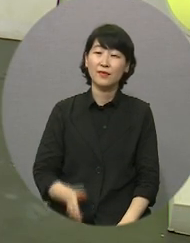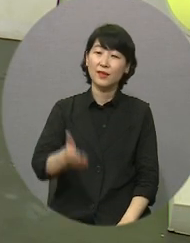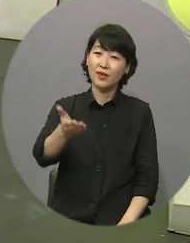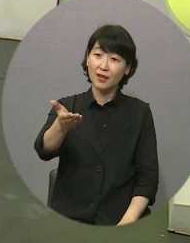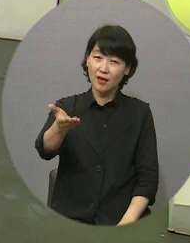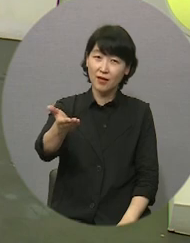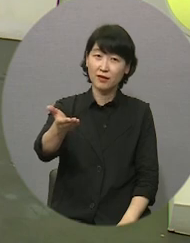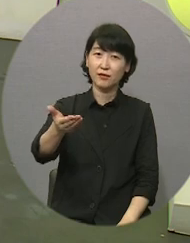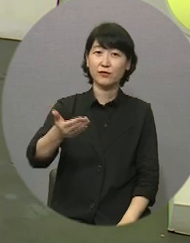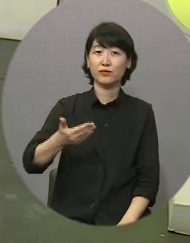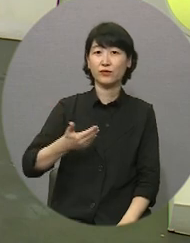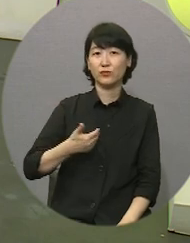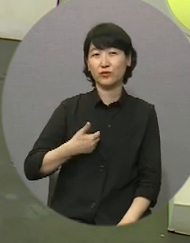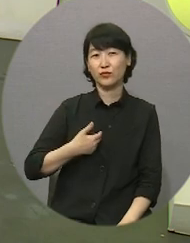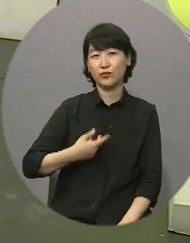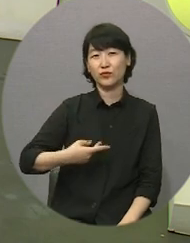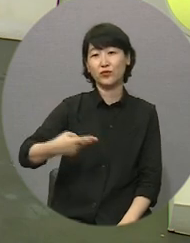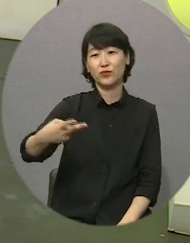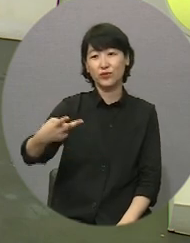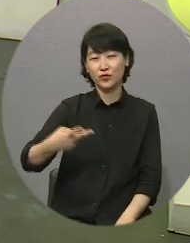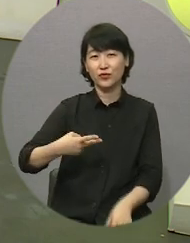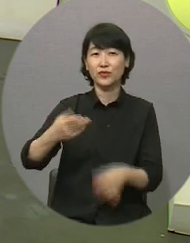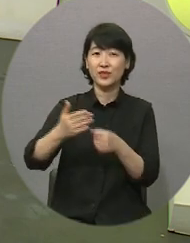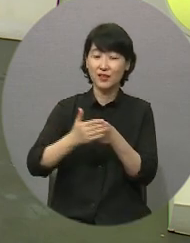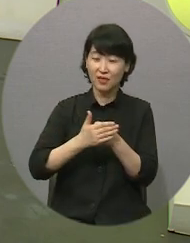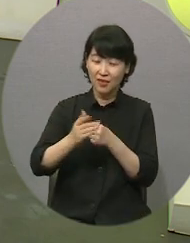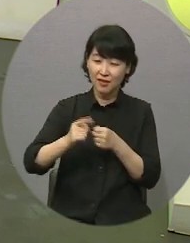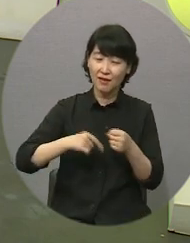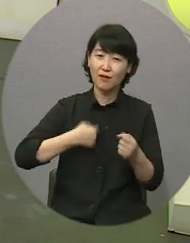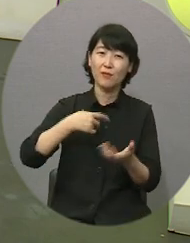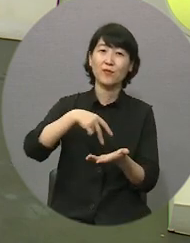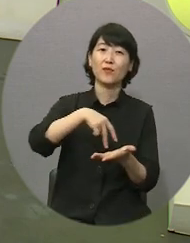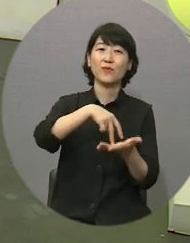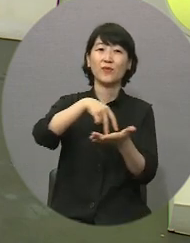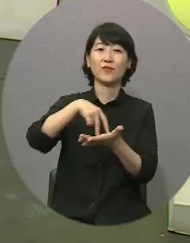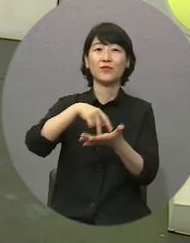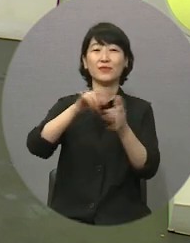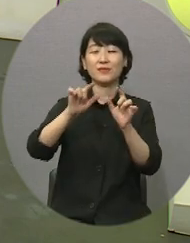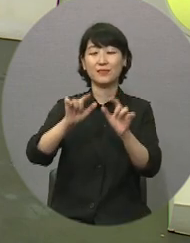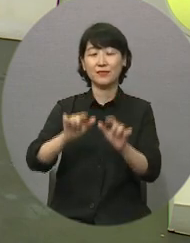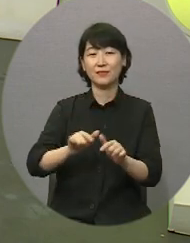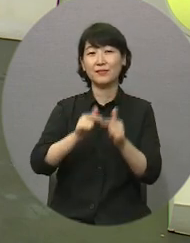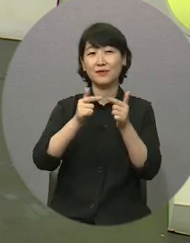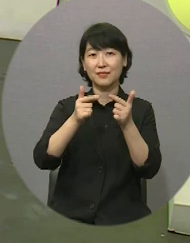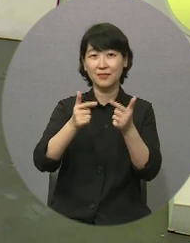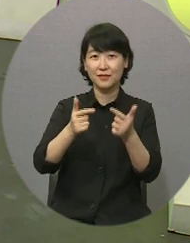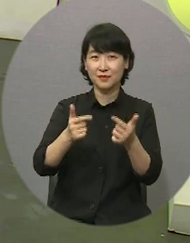당신과 둘이라면 외롭지 않아요